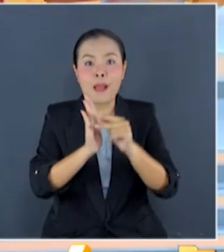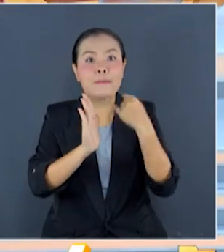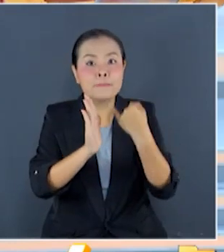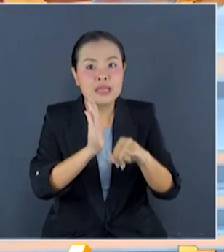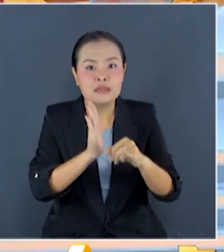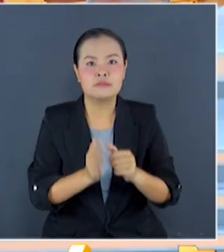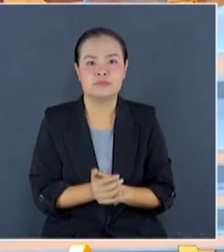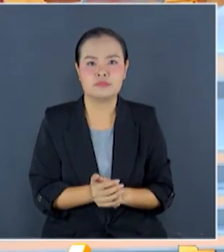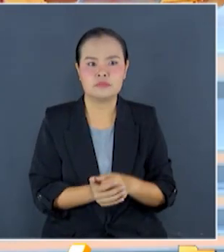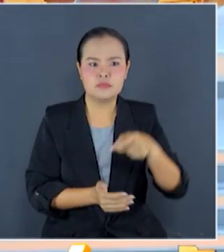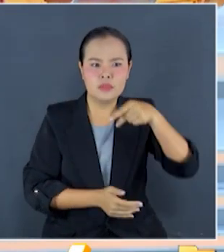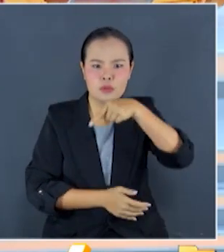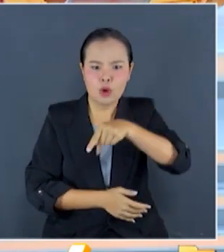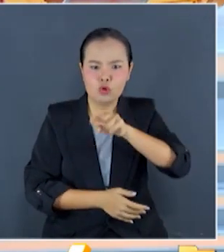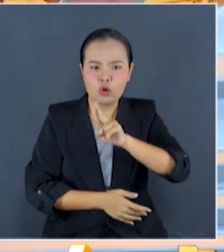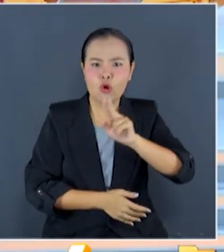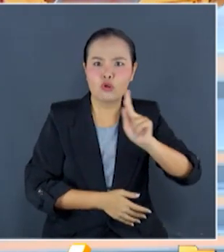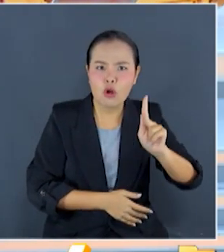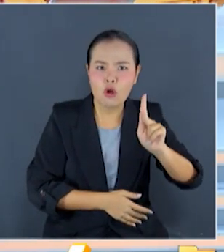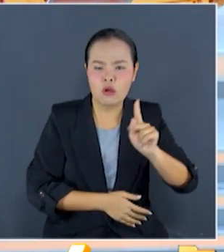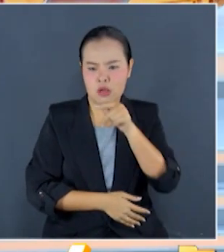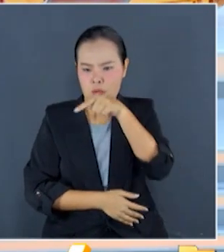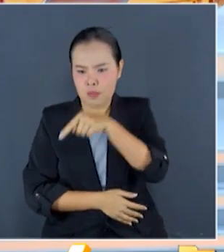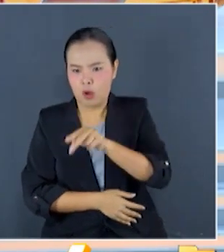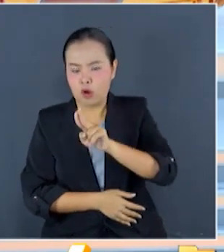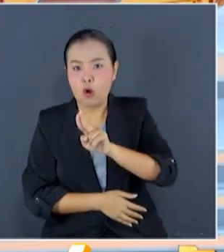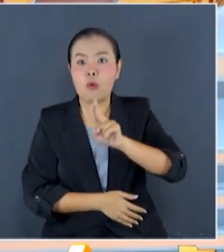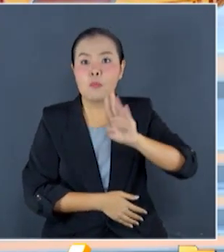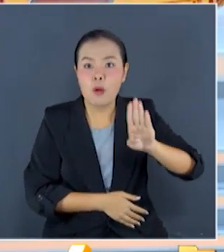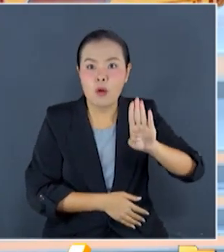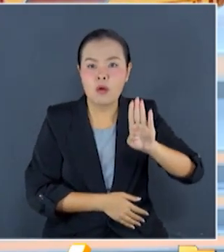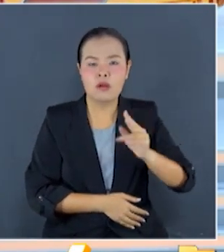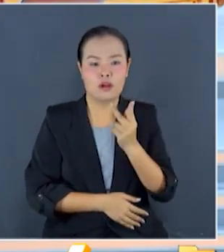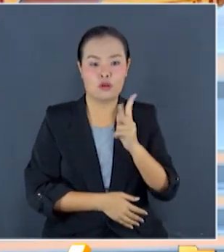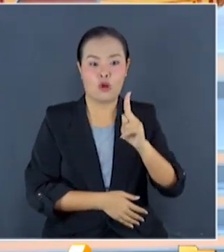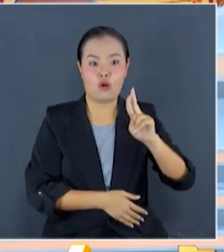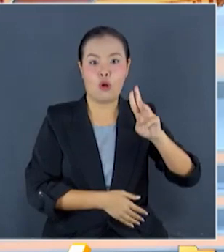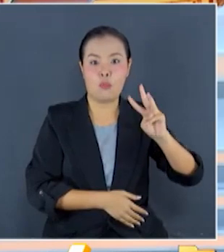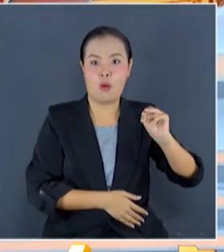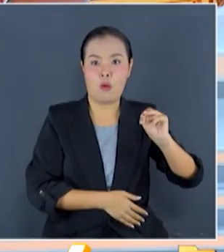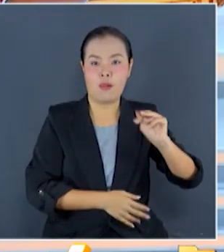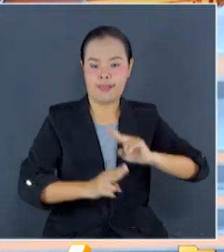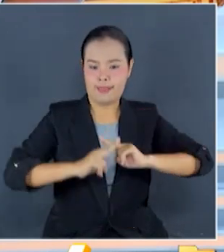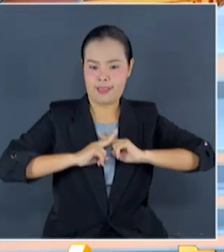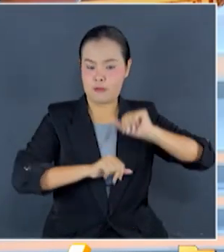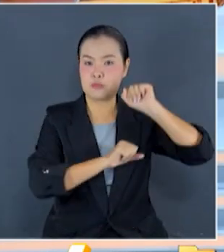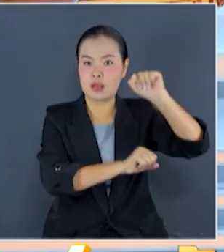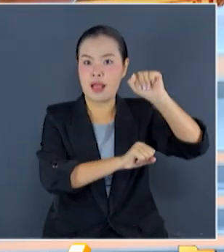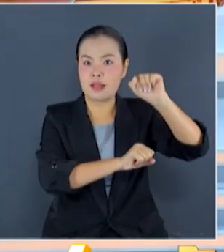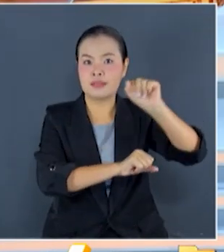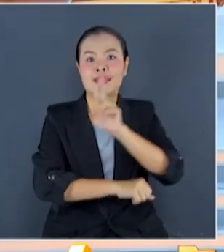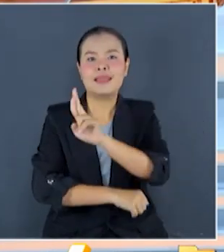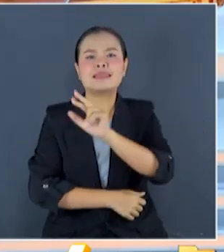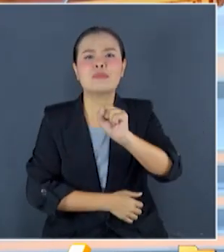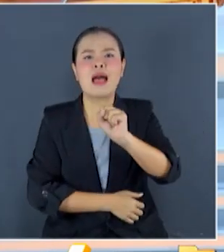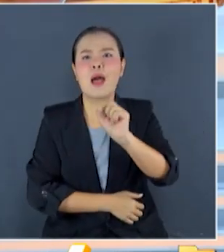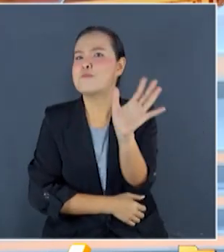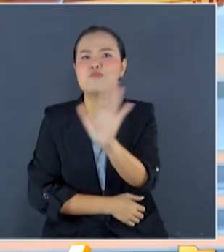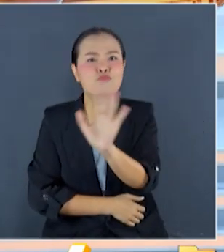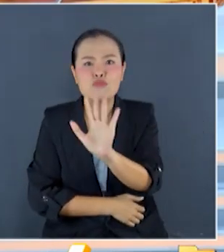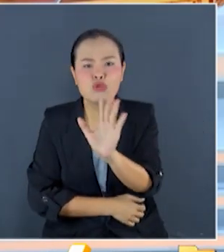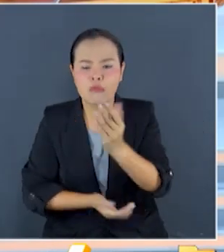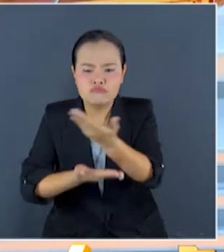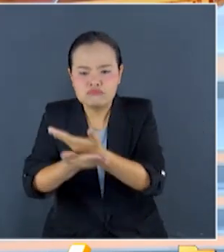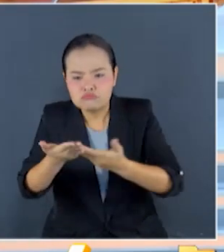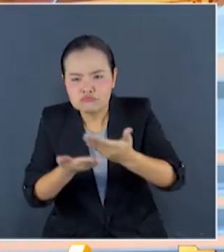พ.ร.ก.มันต่างจากพ.ร.บ.ยังไงพ.ร.ก.คือพระราชกำหนดก็คือครม.ออกได้เองเลย ไม่ต้องผ่านสภา พ.ร.บ.เนี่ยมันจะต้